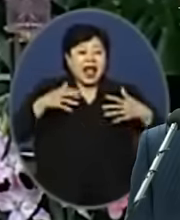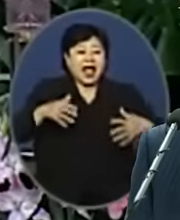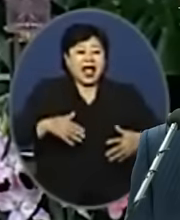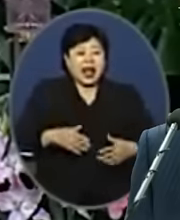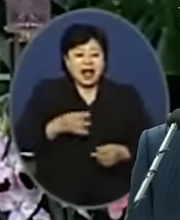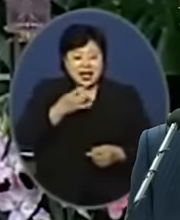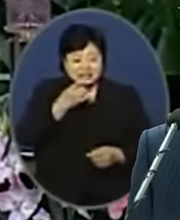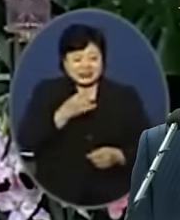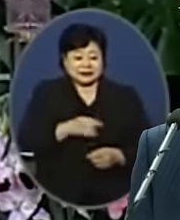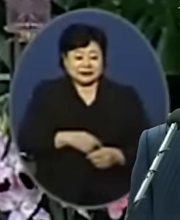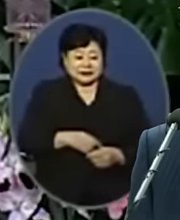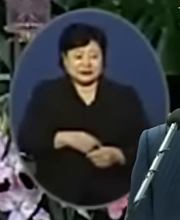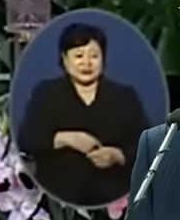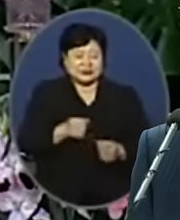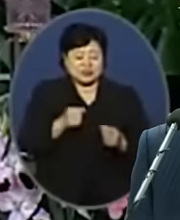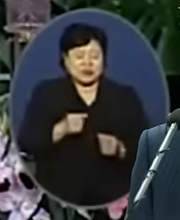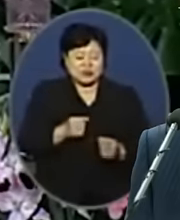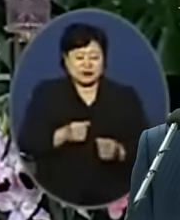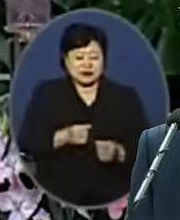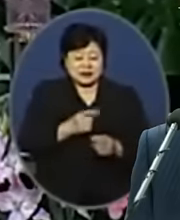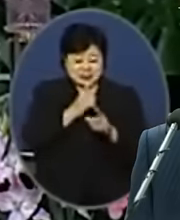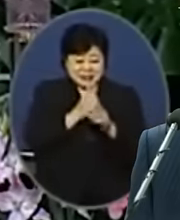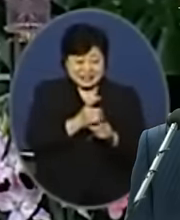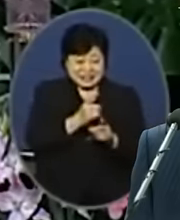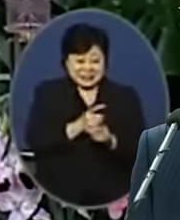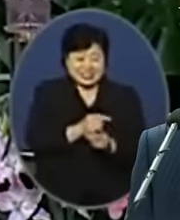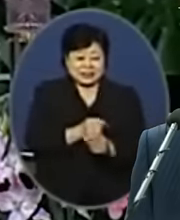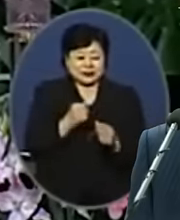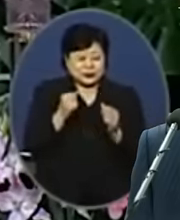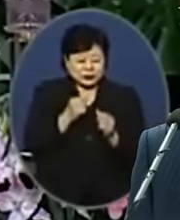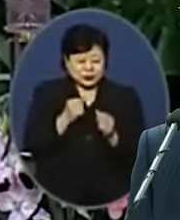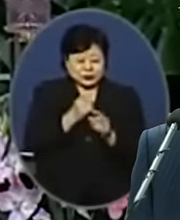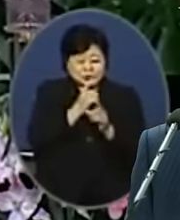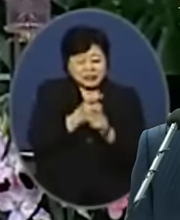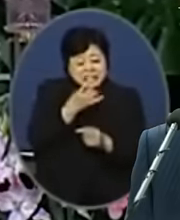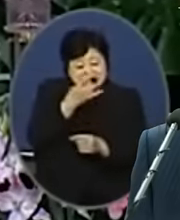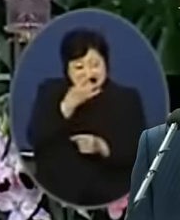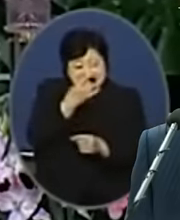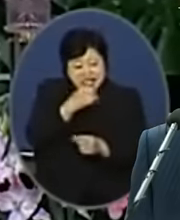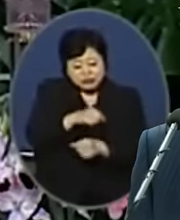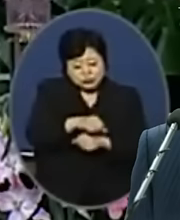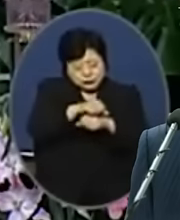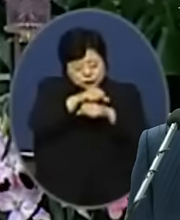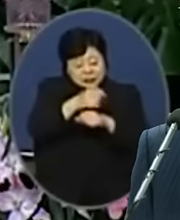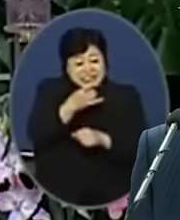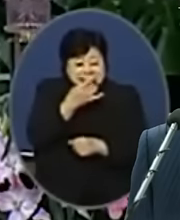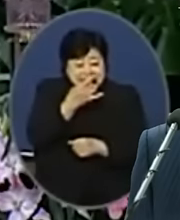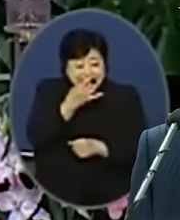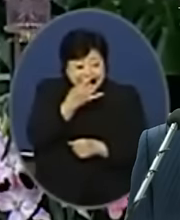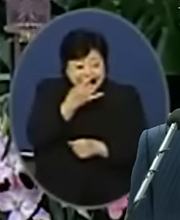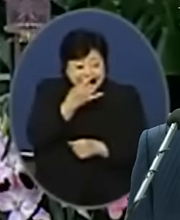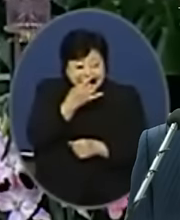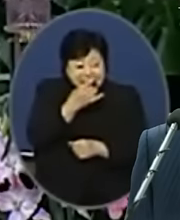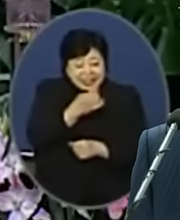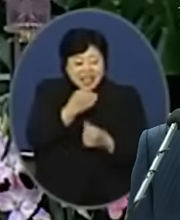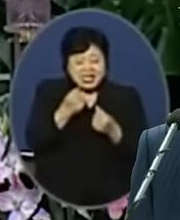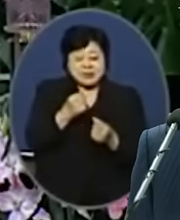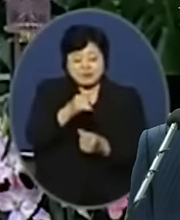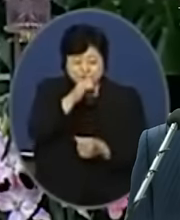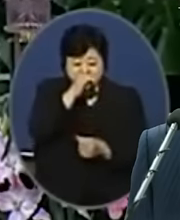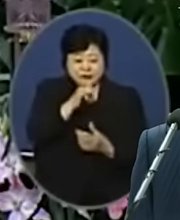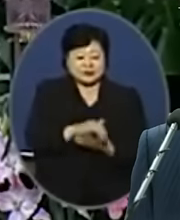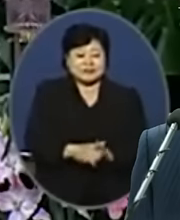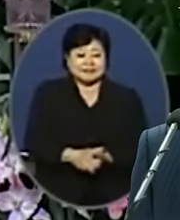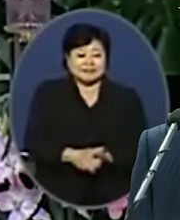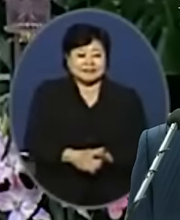넘깁니다. 한겨울의 추위를 이기기 위해 필수적인 영양분을 씨앗에 축적하기 때문에 씨앗에는 거대한 힘이